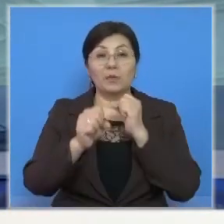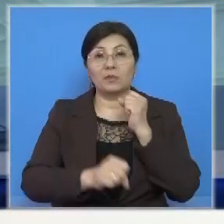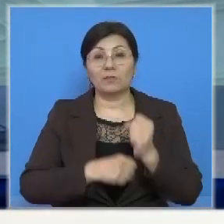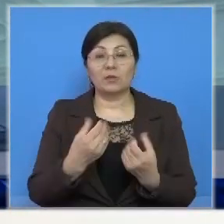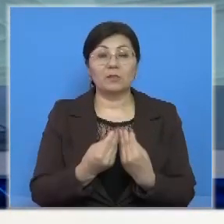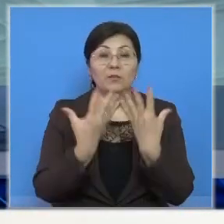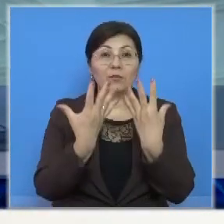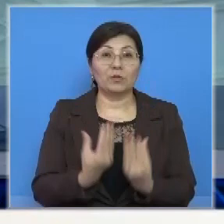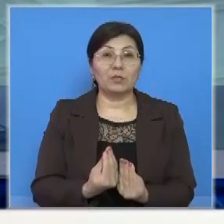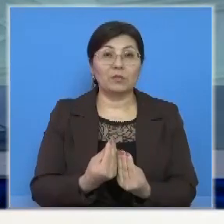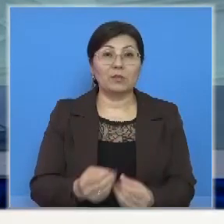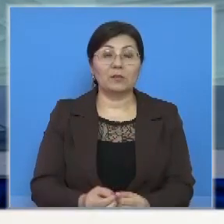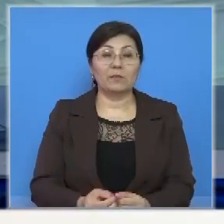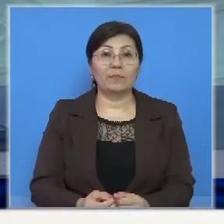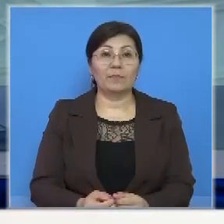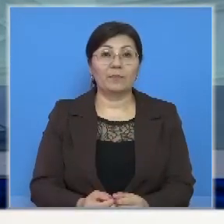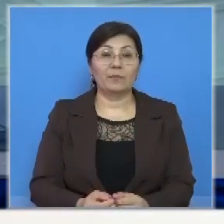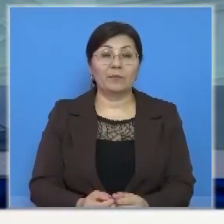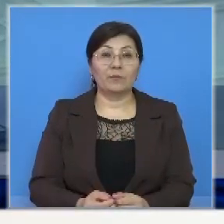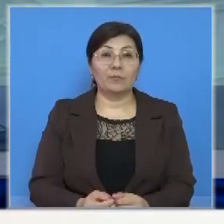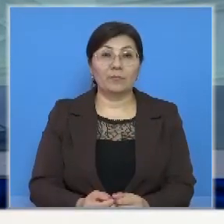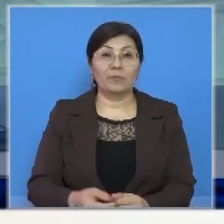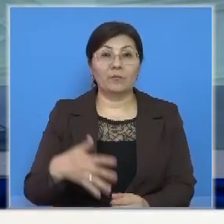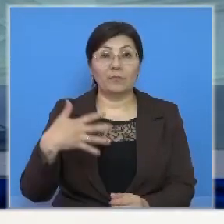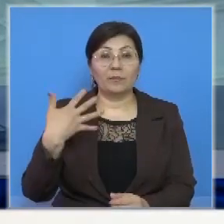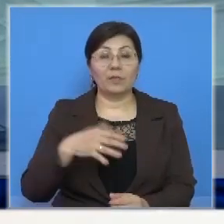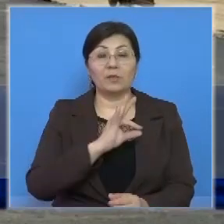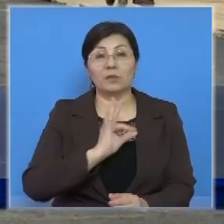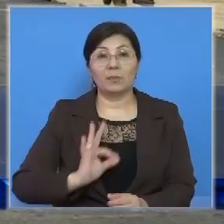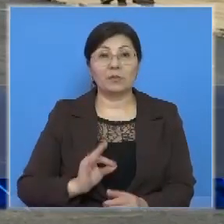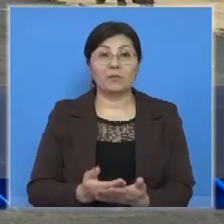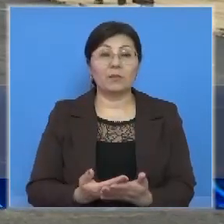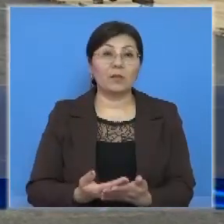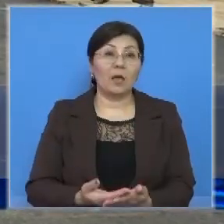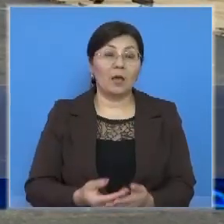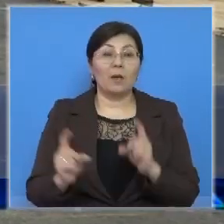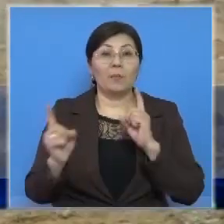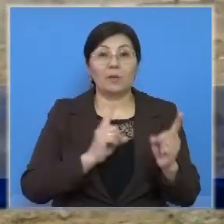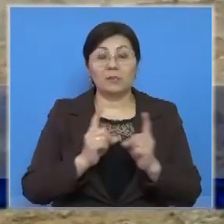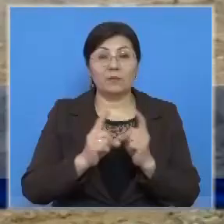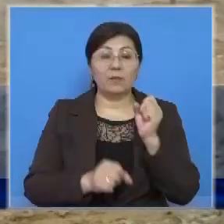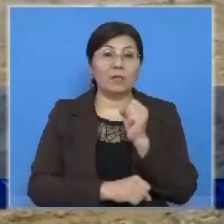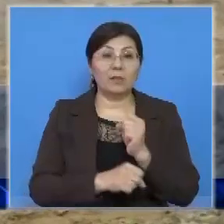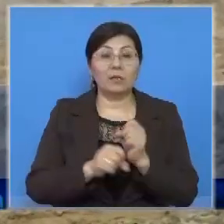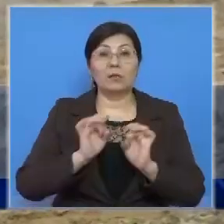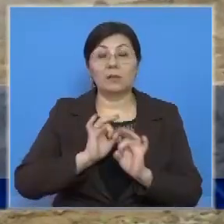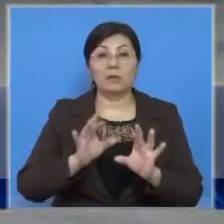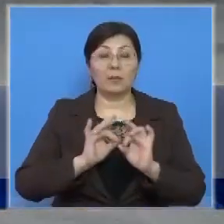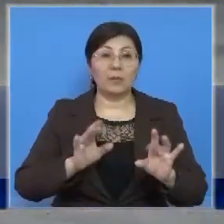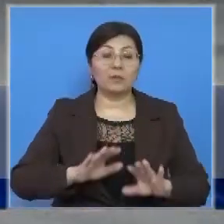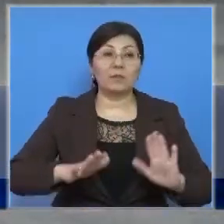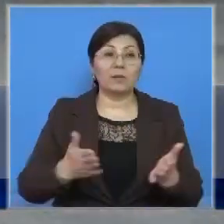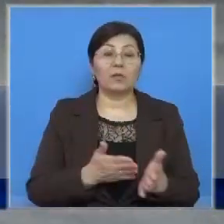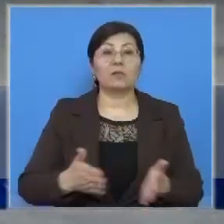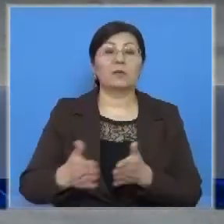на сегодняшний день составляет около 50%. Также в ходе брифинга специалисты прокомментировали ситуацию с